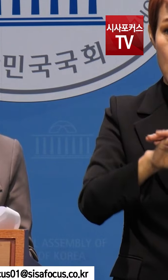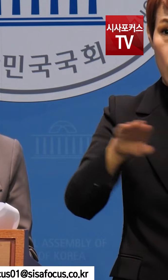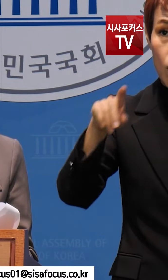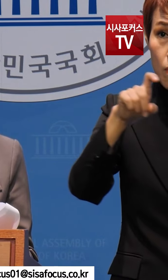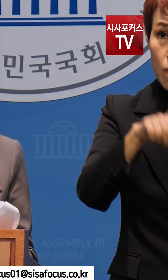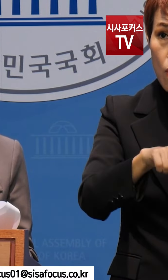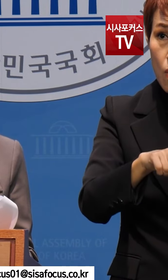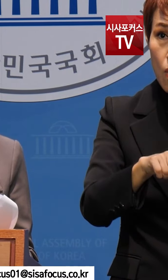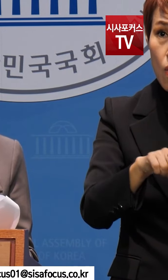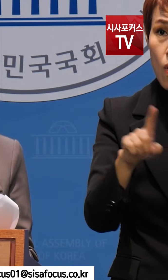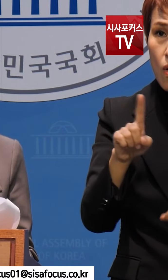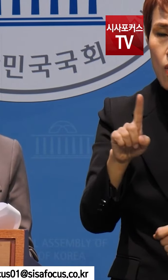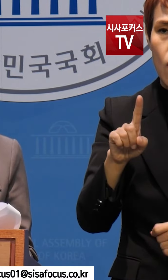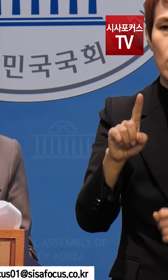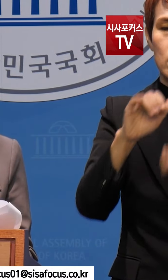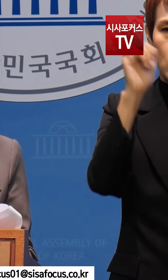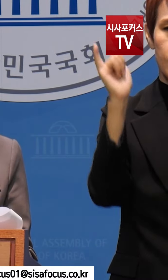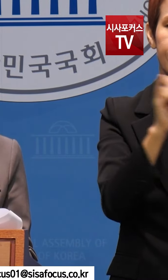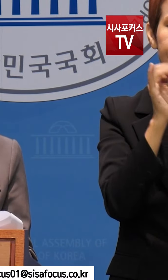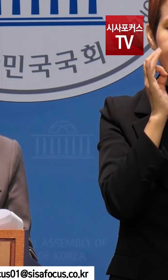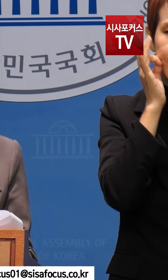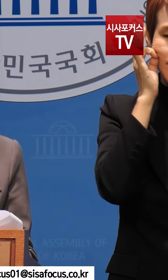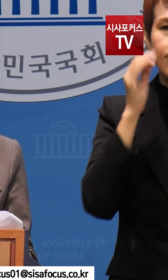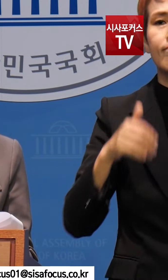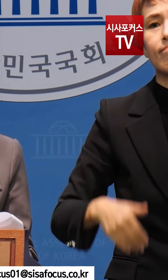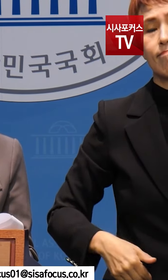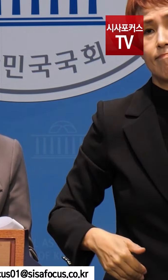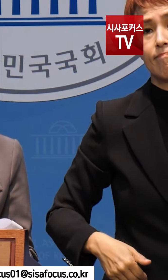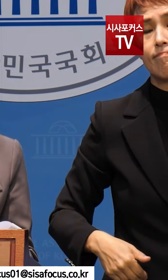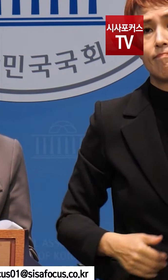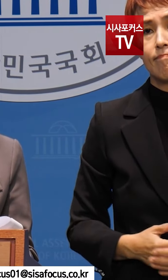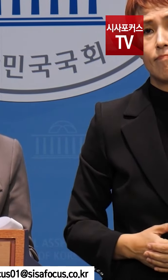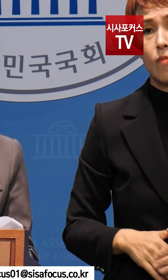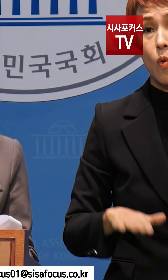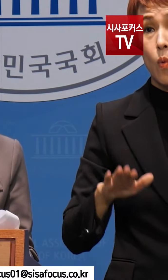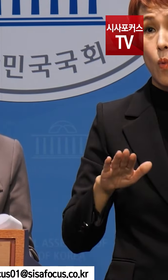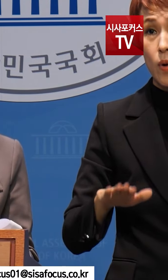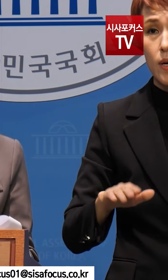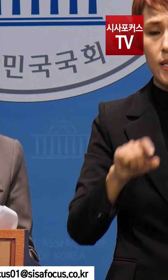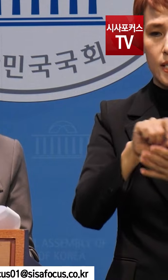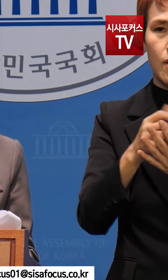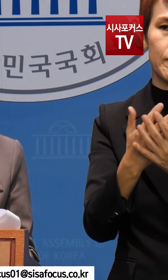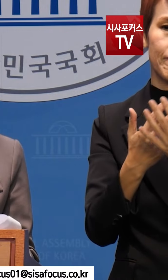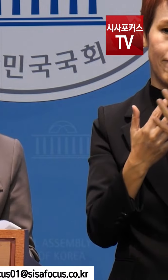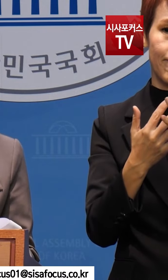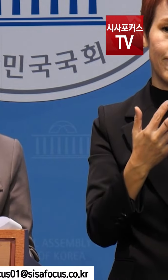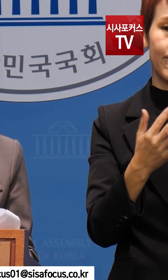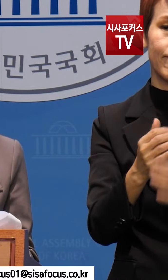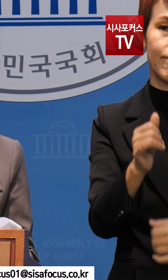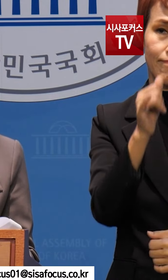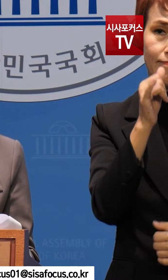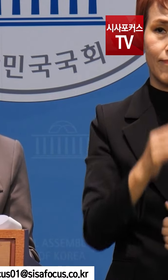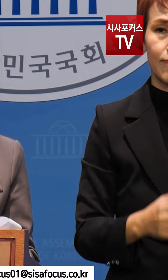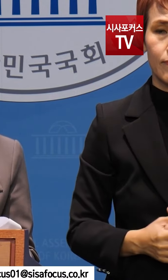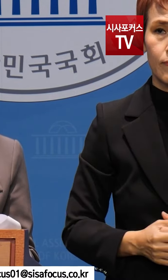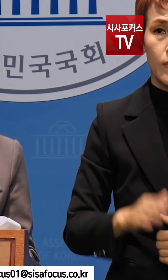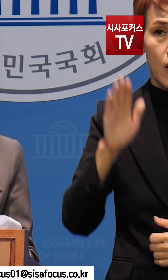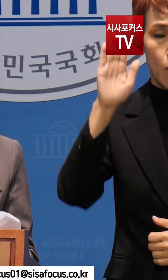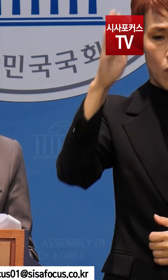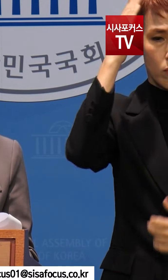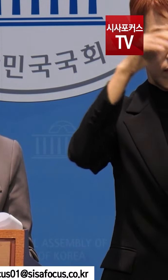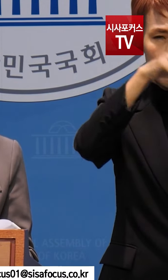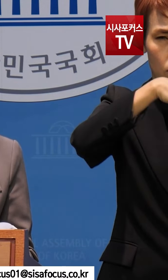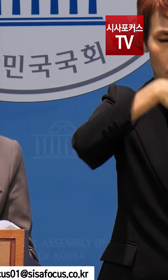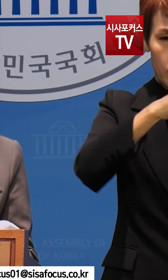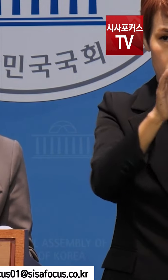우리 전 사회적인 노력이 필요할 것 같고요 오늘 그래서이 기자 회견을 통해서 앞으로 우리 탈석탄